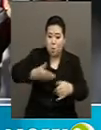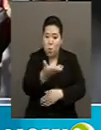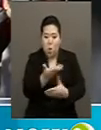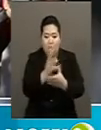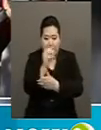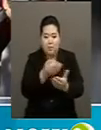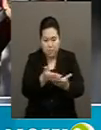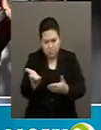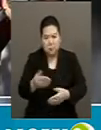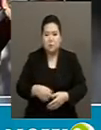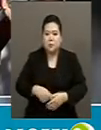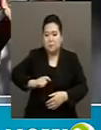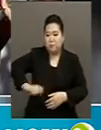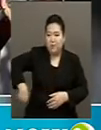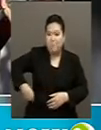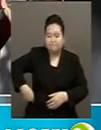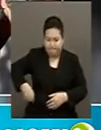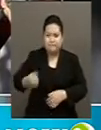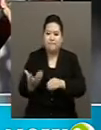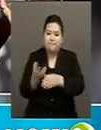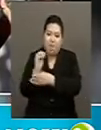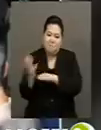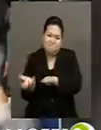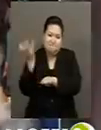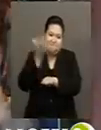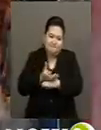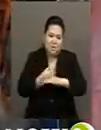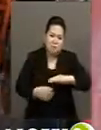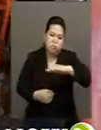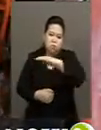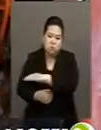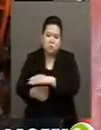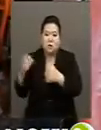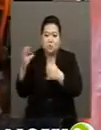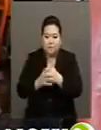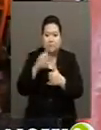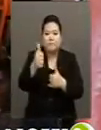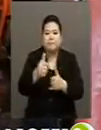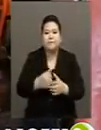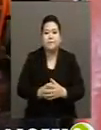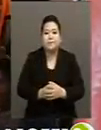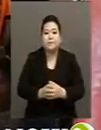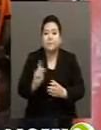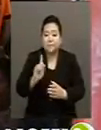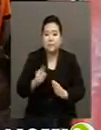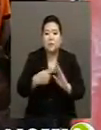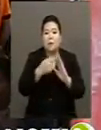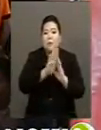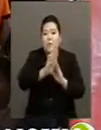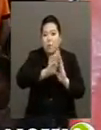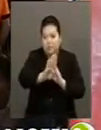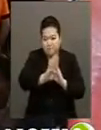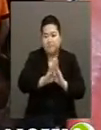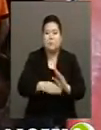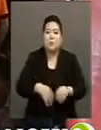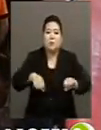ริงๆค่ะในขณะที่กำลังจะนำมาส่งให้กับเจ้าหน้าที่หลังจากที่ตำรวจภูธรโนนดินแดงที่จังหวัดบุรีรัมย์ก็ไปสกัดจับ